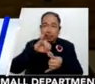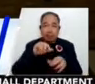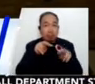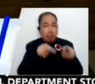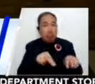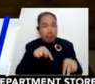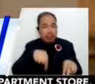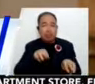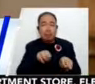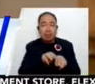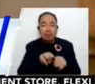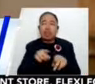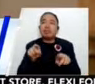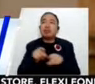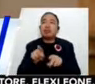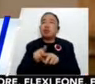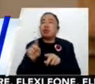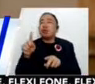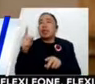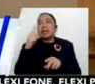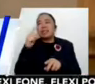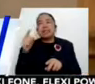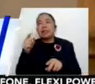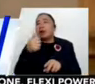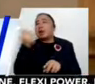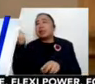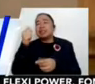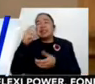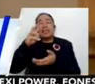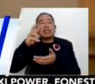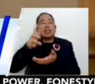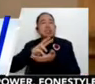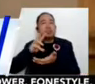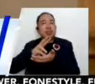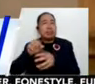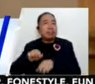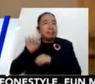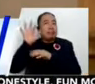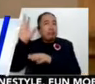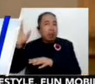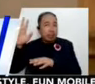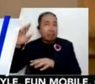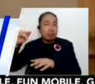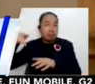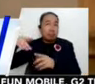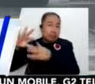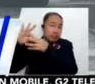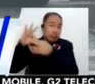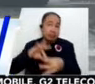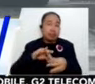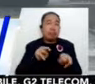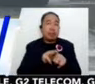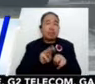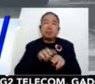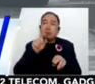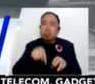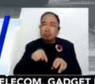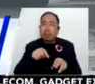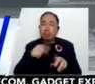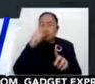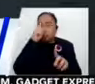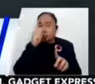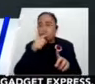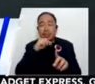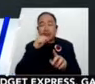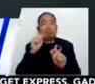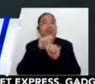upstream communities. Dalayo natin yung mabigla sa malakas na pag-ulan. Hiling rin nila sa pag-asa